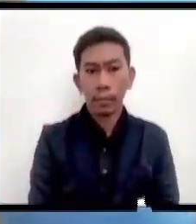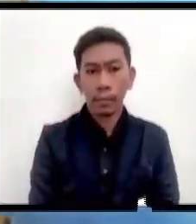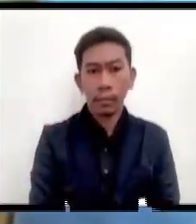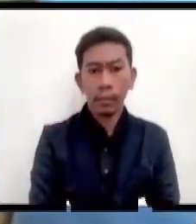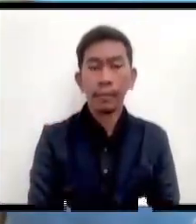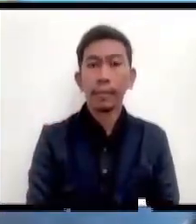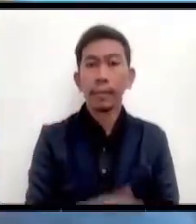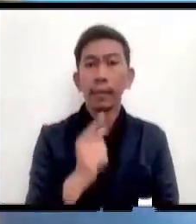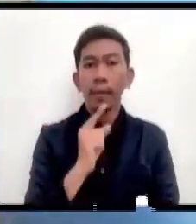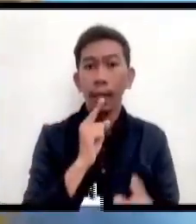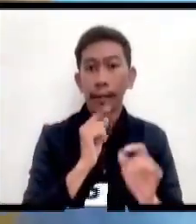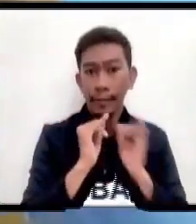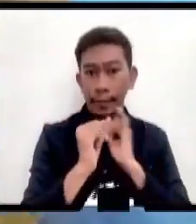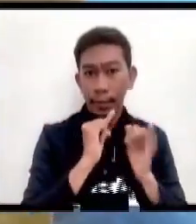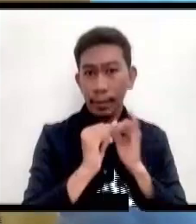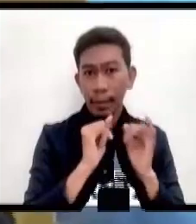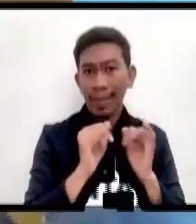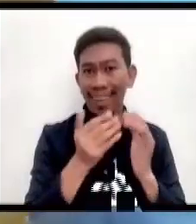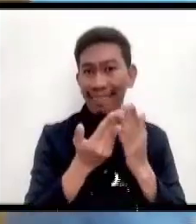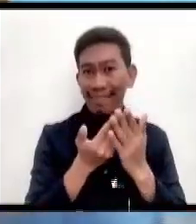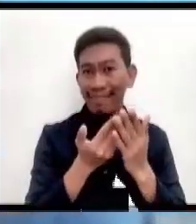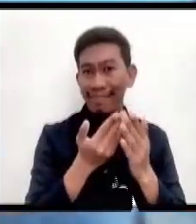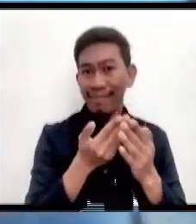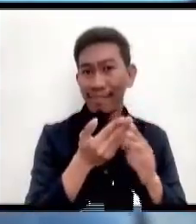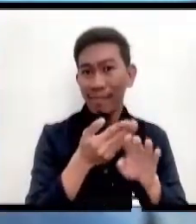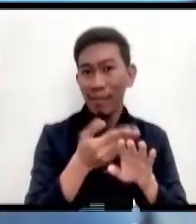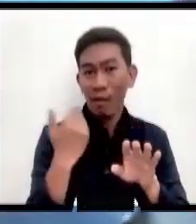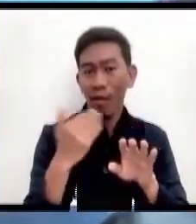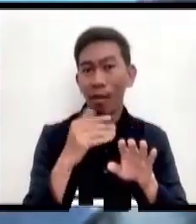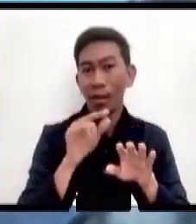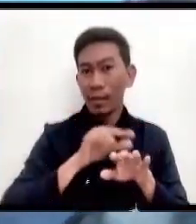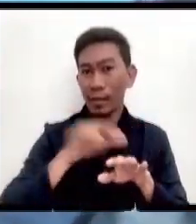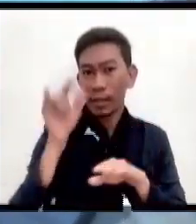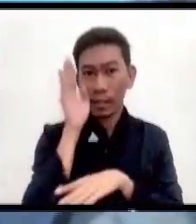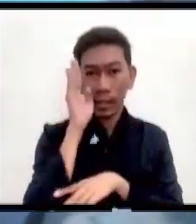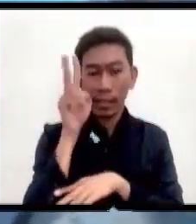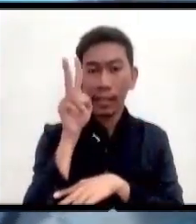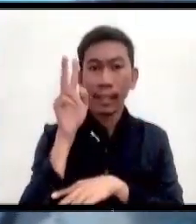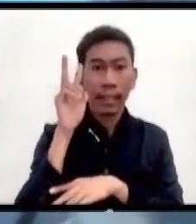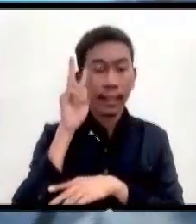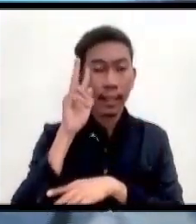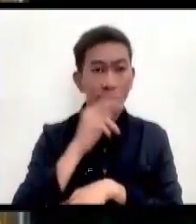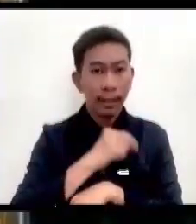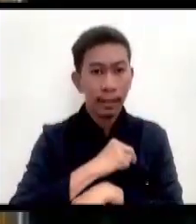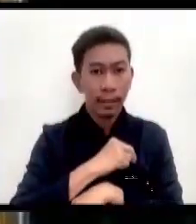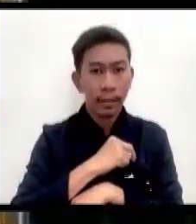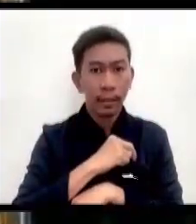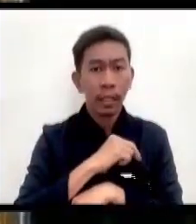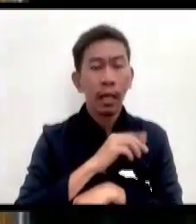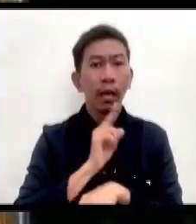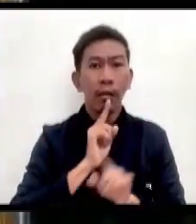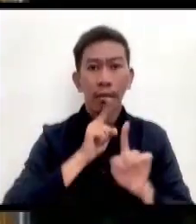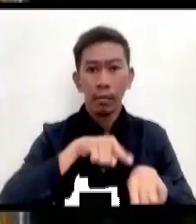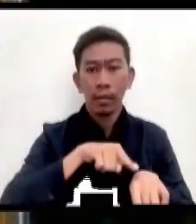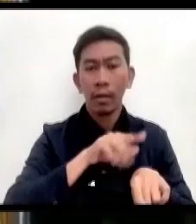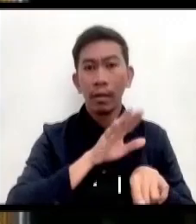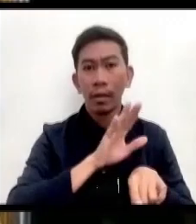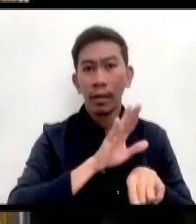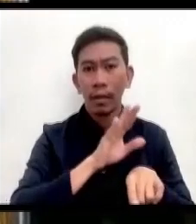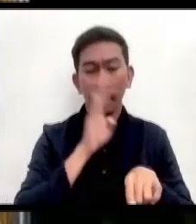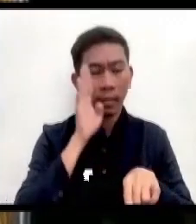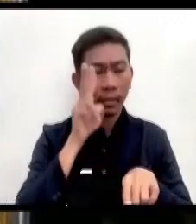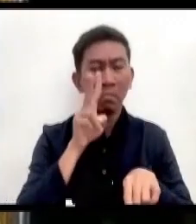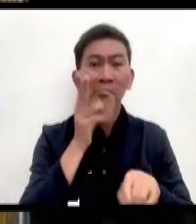pa Vietnam para sa isang state visit, sinagot ng Pangulo na maaaring epekto ng fentanyl ang mga allegasyon sa kanya ni